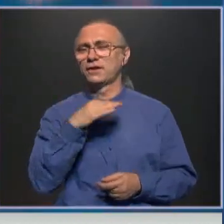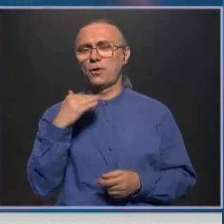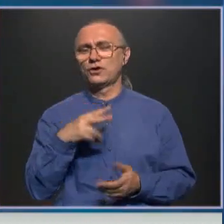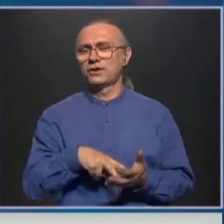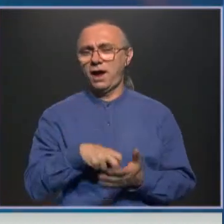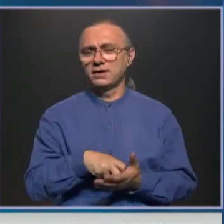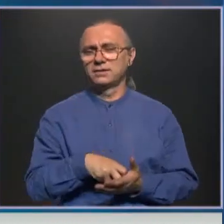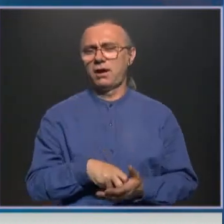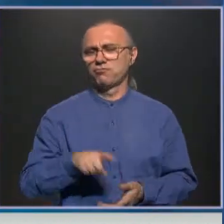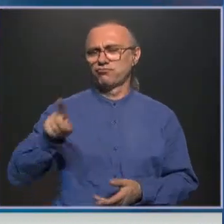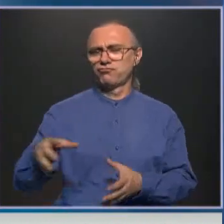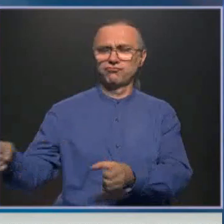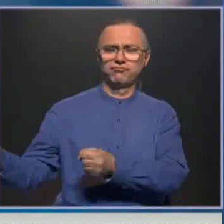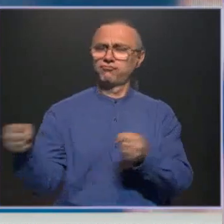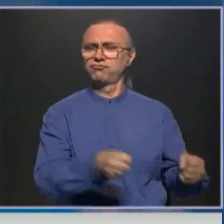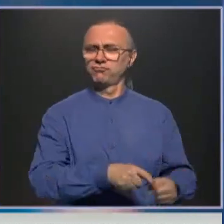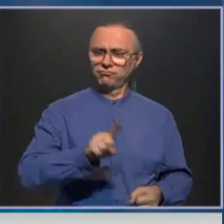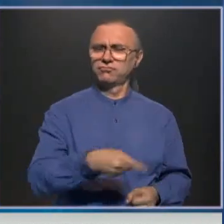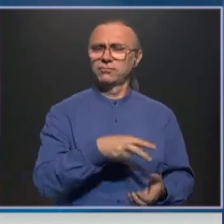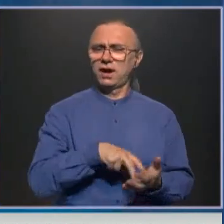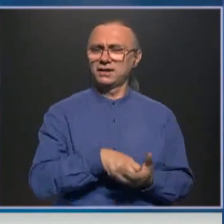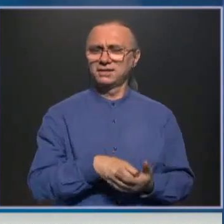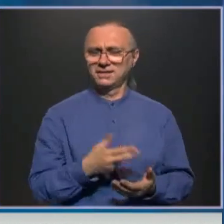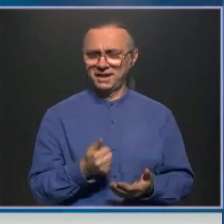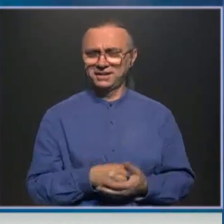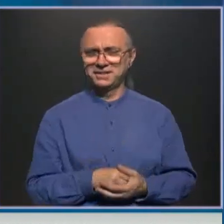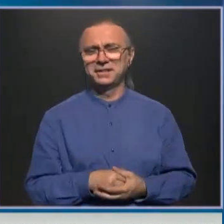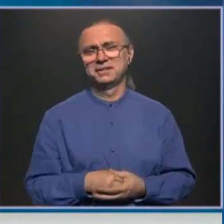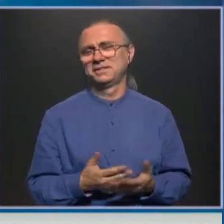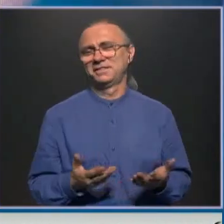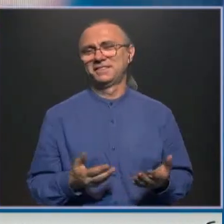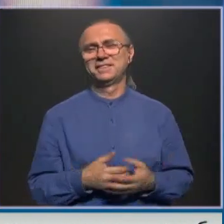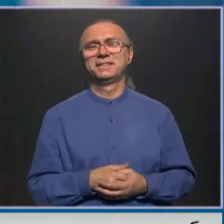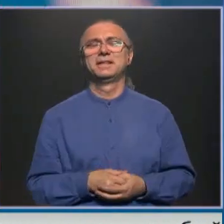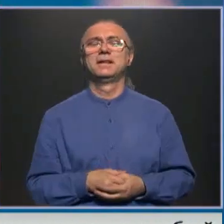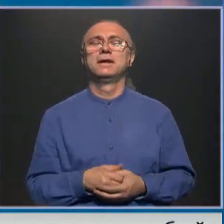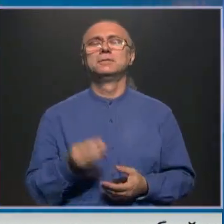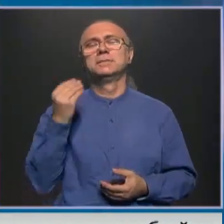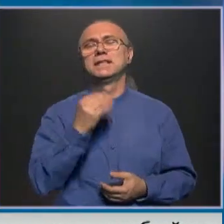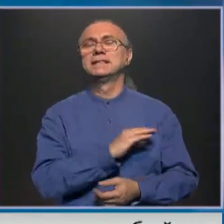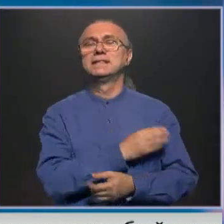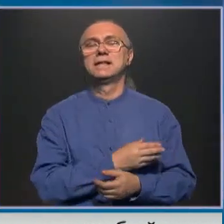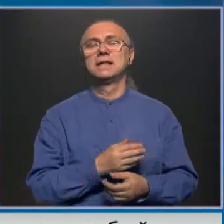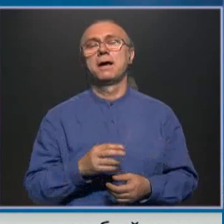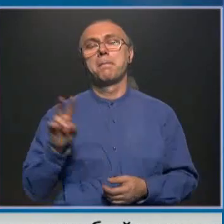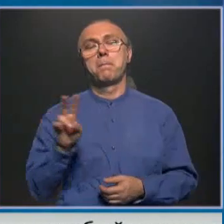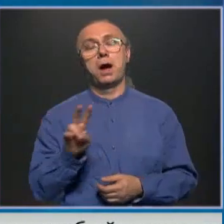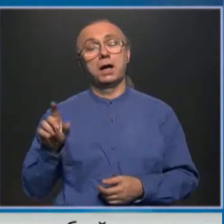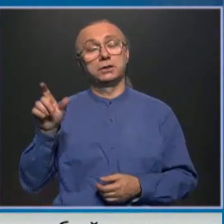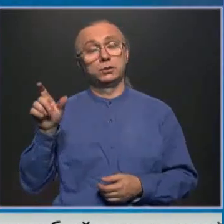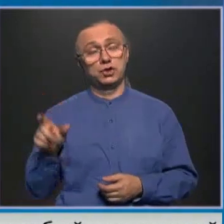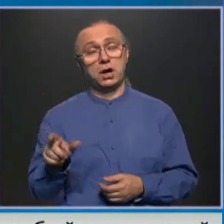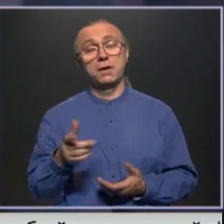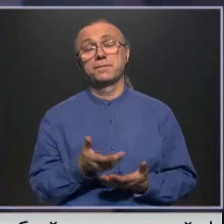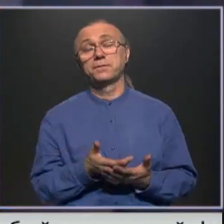А так, конечно, выражение «сильный батюшка» – это оккультное выражение. Хороший молитвенник, да, который… Вот это все называется уже